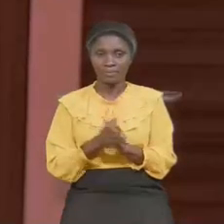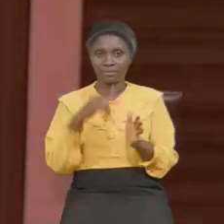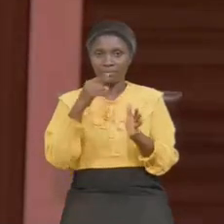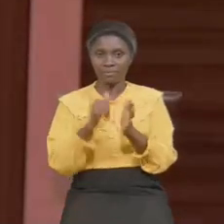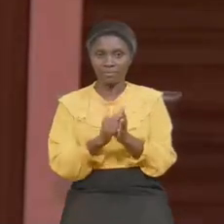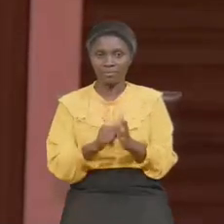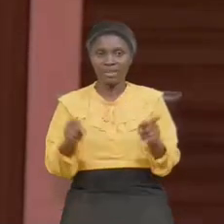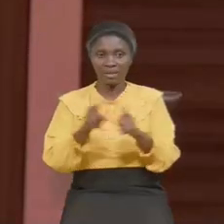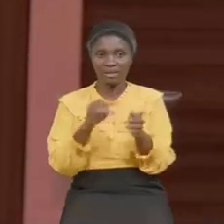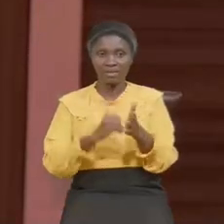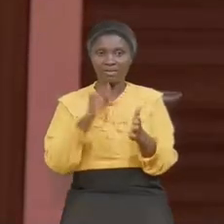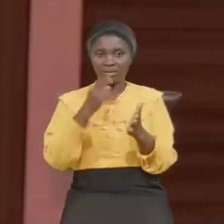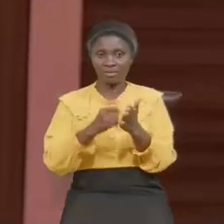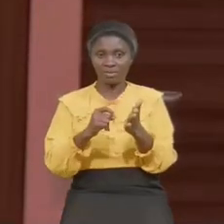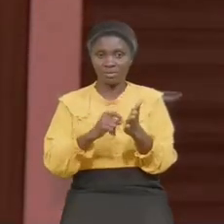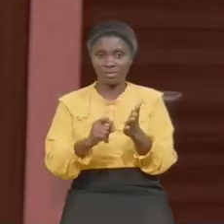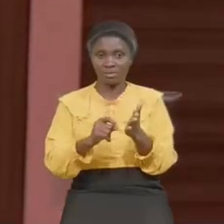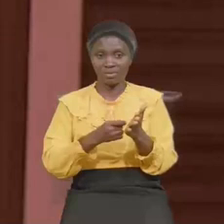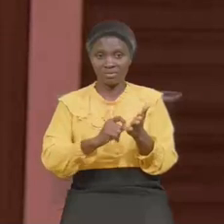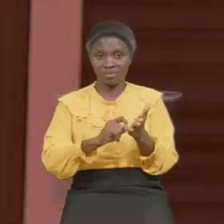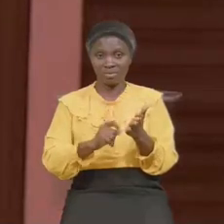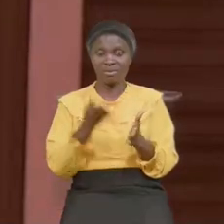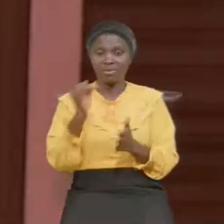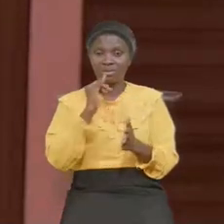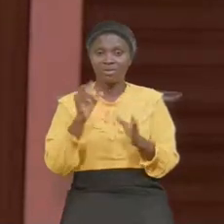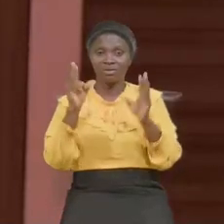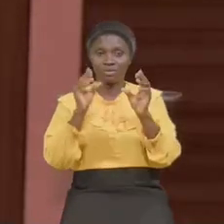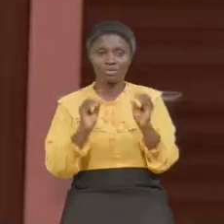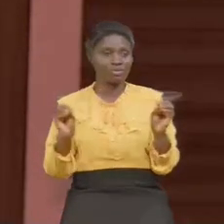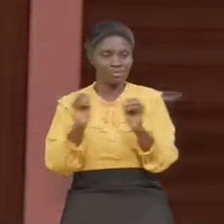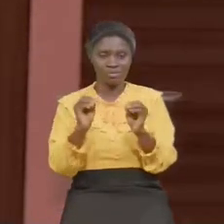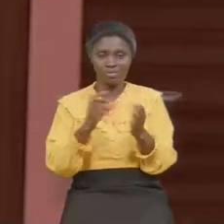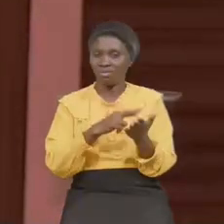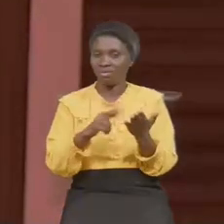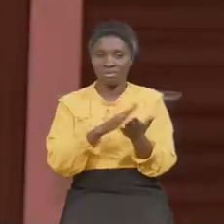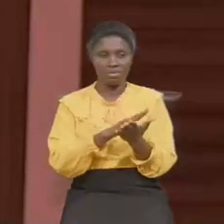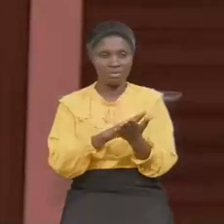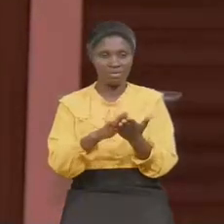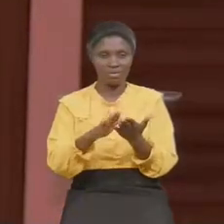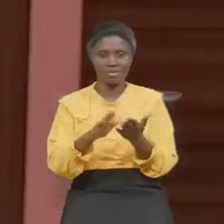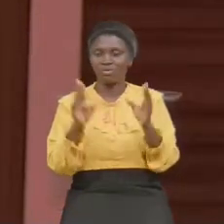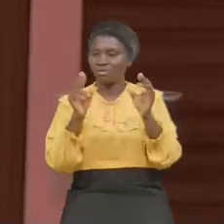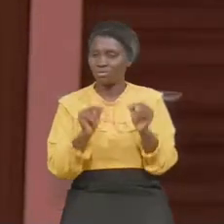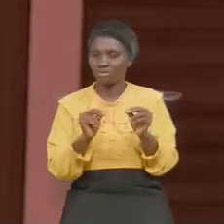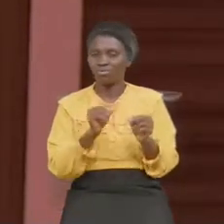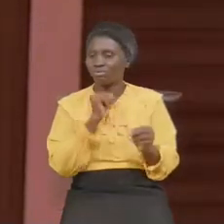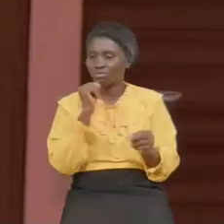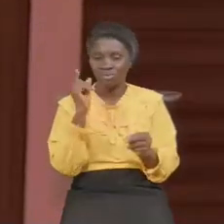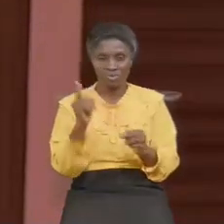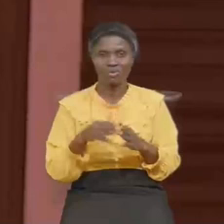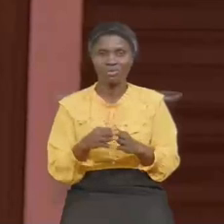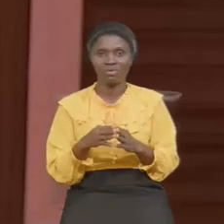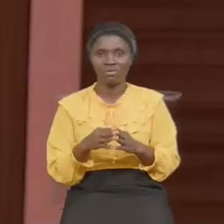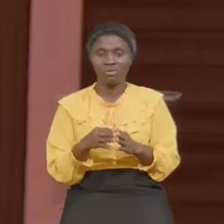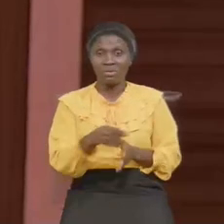Romains 3, 10. Selon qu'il est écrit, il n'y a point de juste, même pas un seul. Il continue dans la religion, il continue